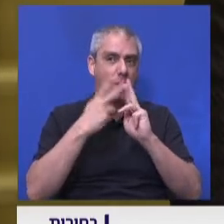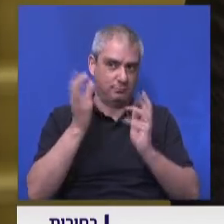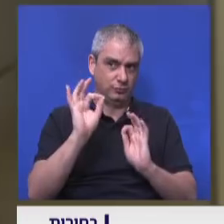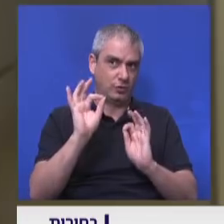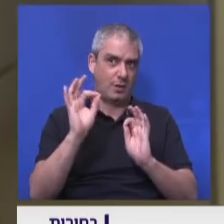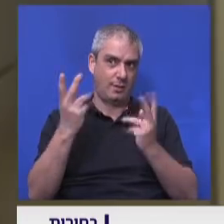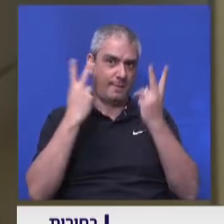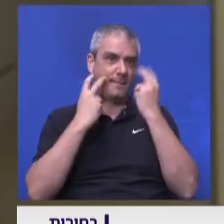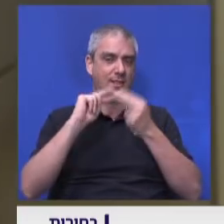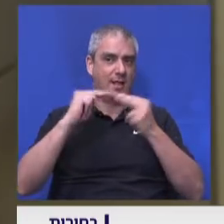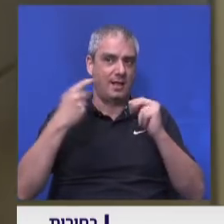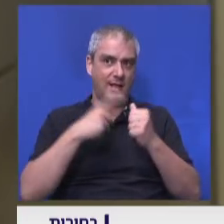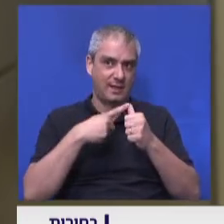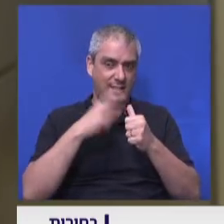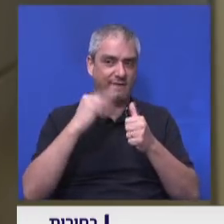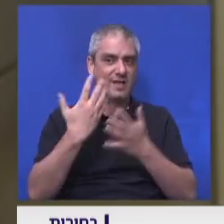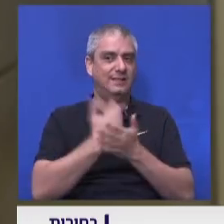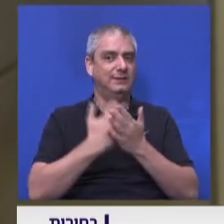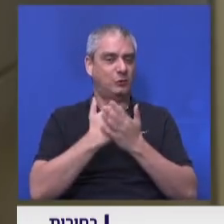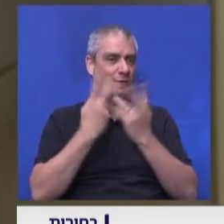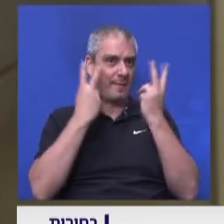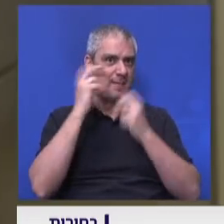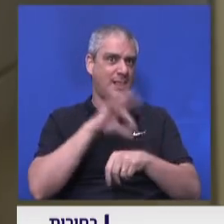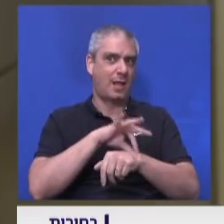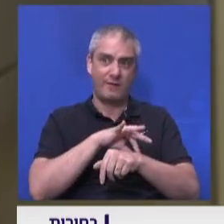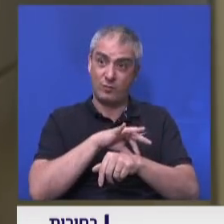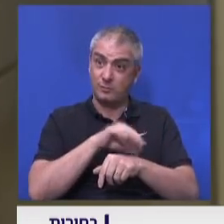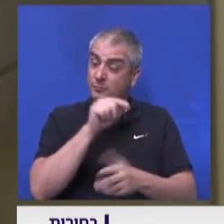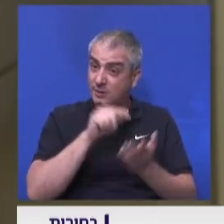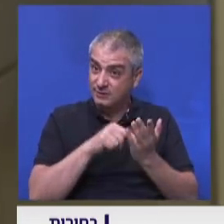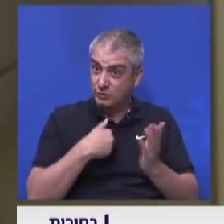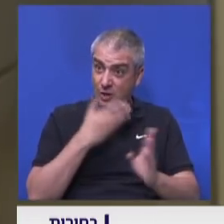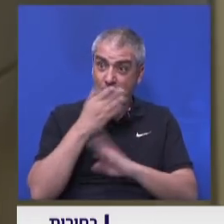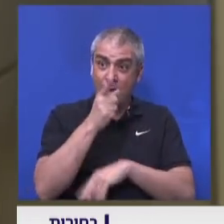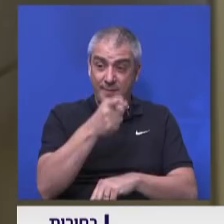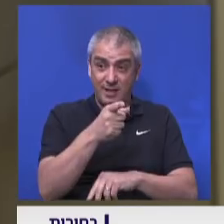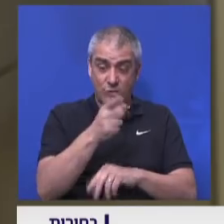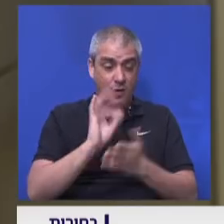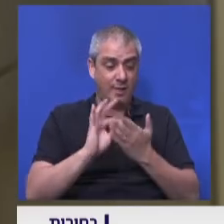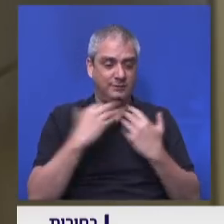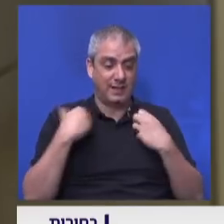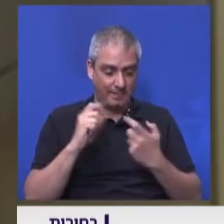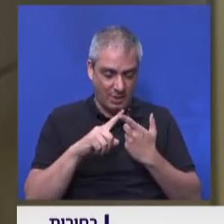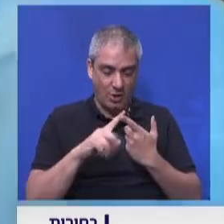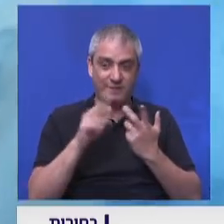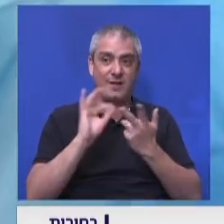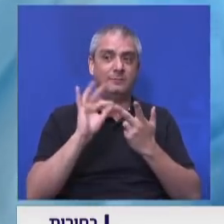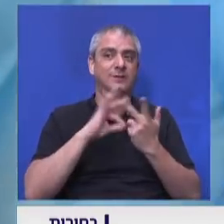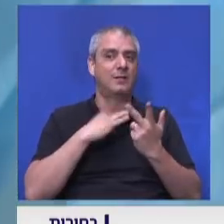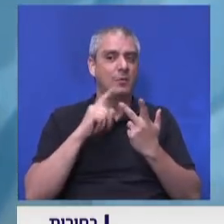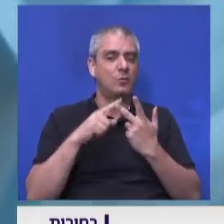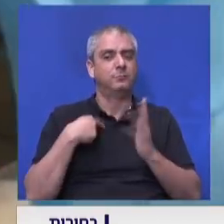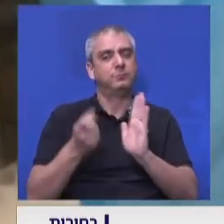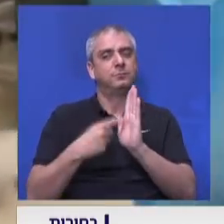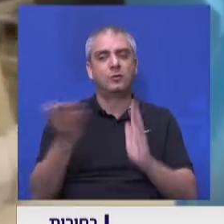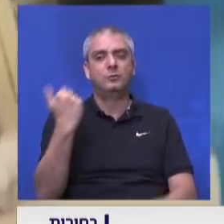גנטי ואיסוף דאטה רפואי. לכן כשפנינו למשרד הביטחון וגם למשרד הבריאות, תבענו לראות את החוזה,